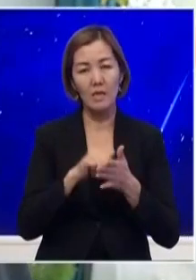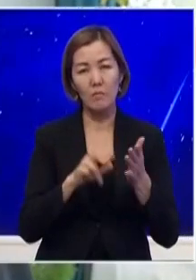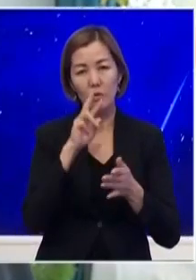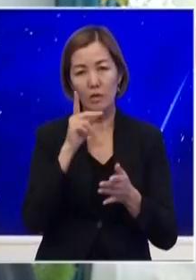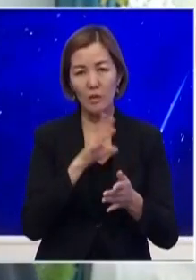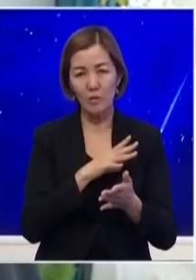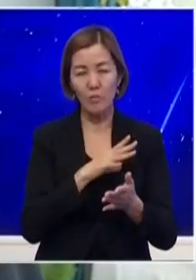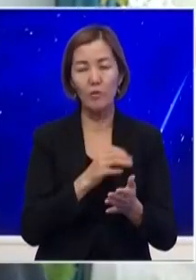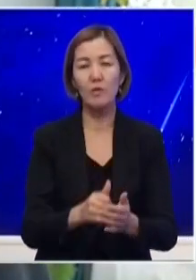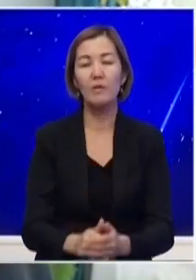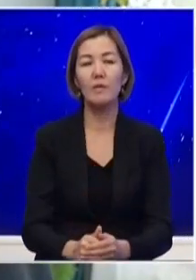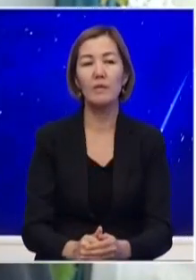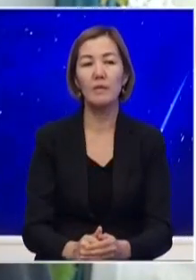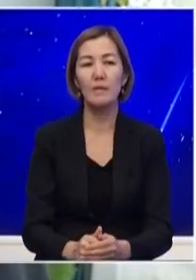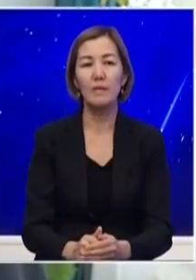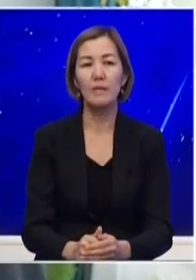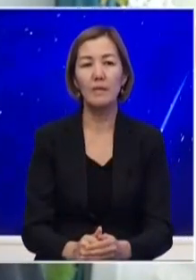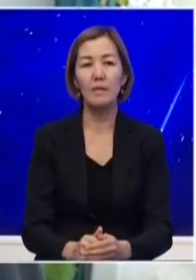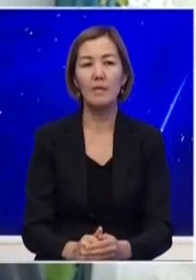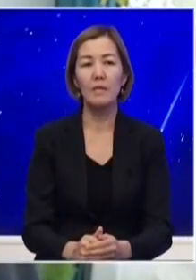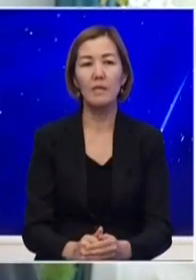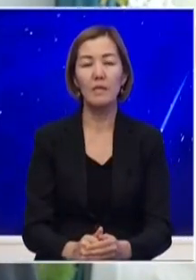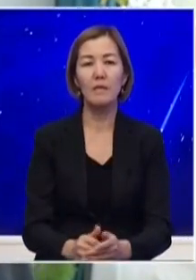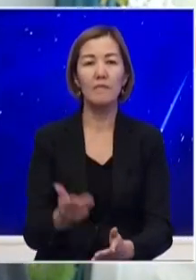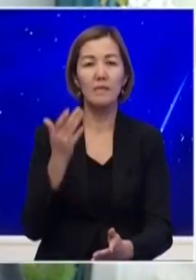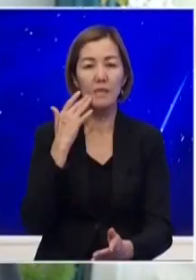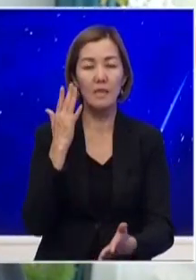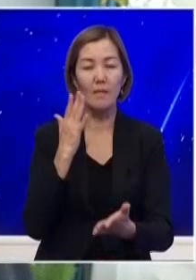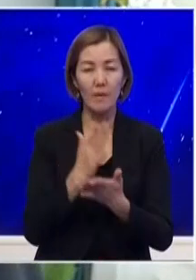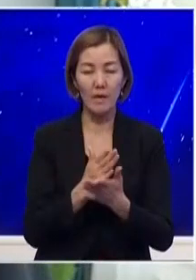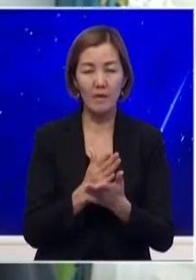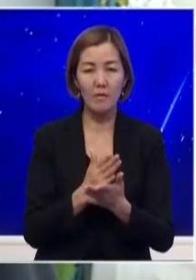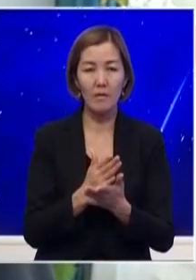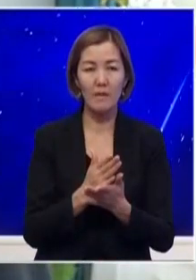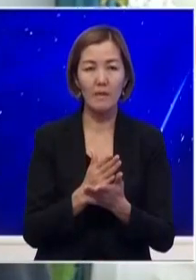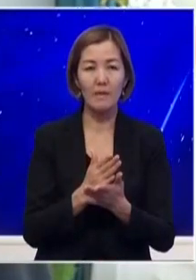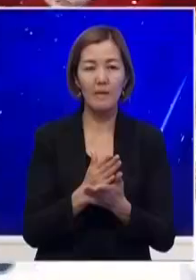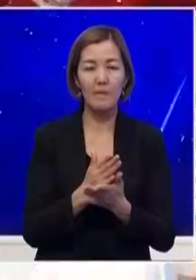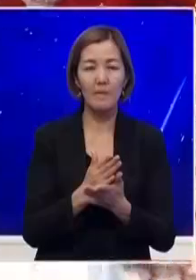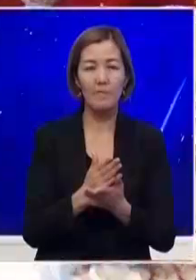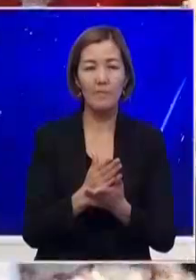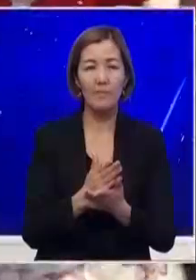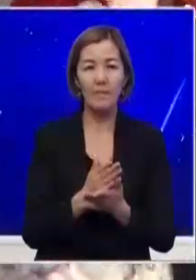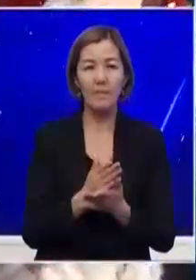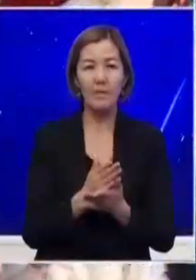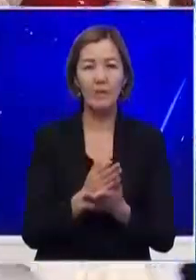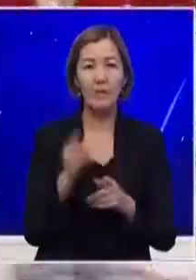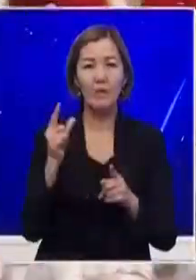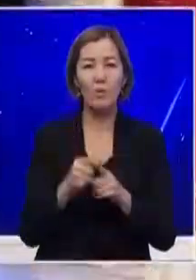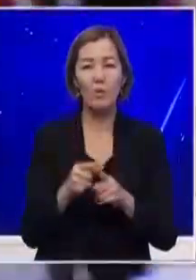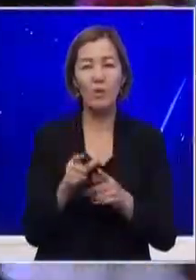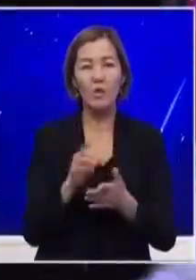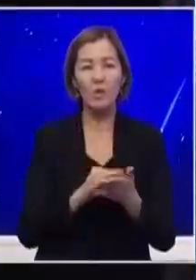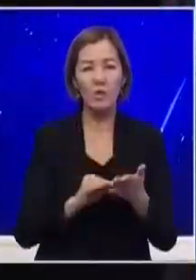де болмай қойған жоқ. Ондай кемшіліктер кез келген шайраның барысында болып жатады. Өлең жазу бір бөлек, оны